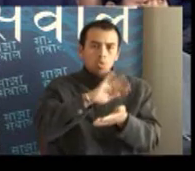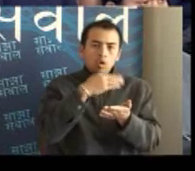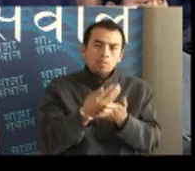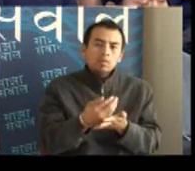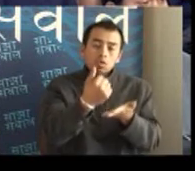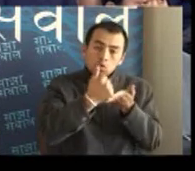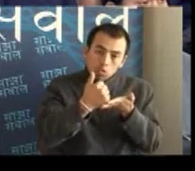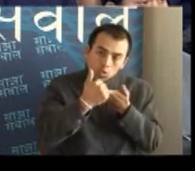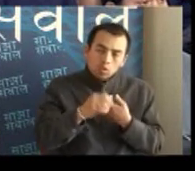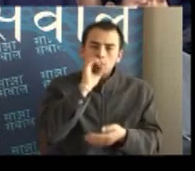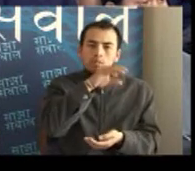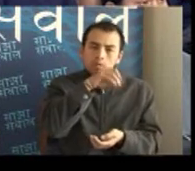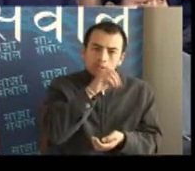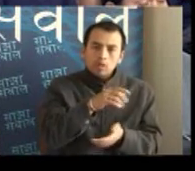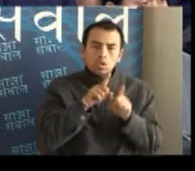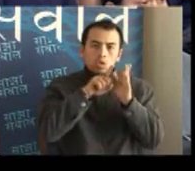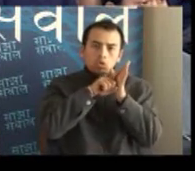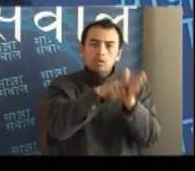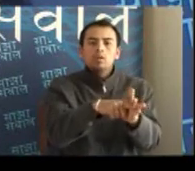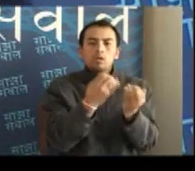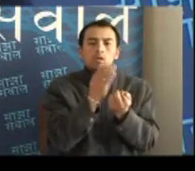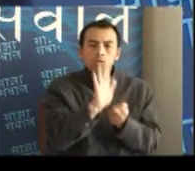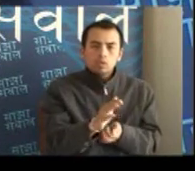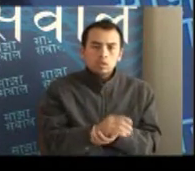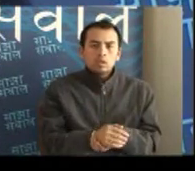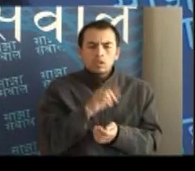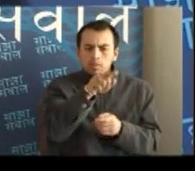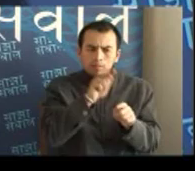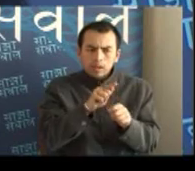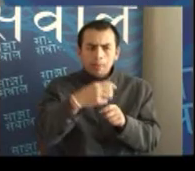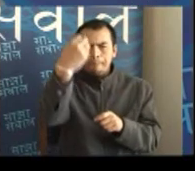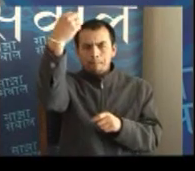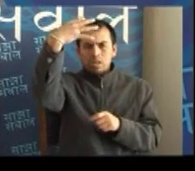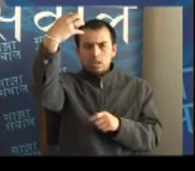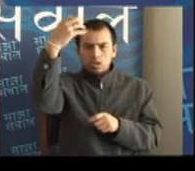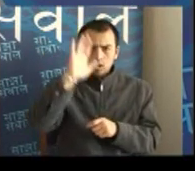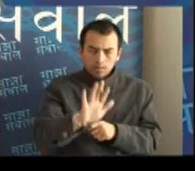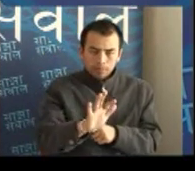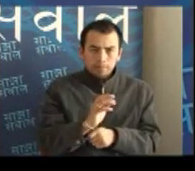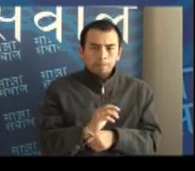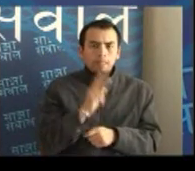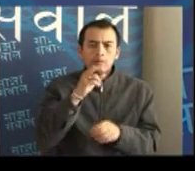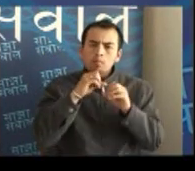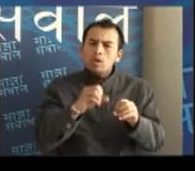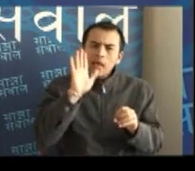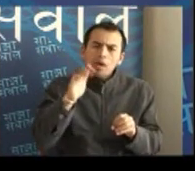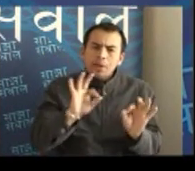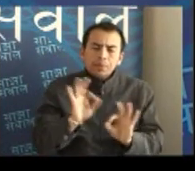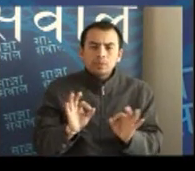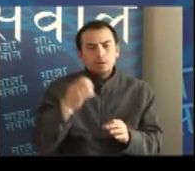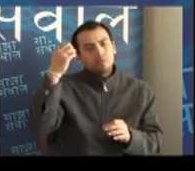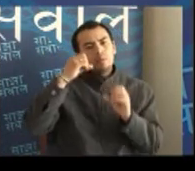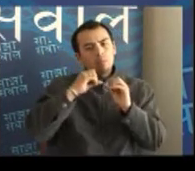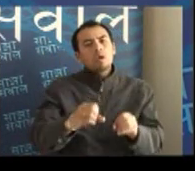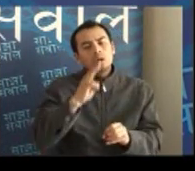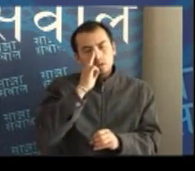सहयोग जुटाउन भनेर मैले कोषलाई निवेदन पनि गरेको छु। तपाईँले बनाउनु भएको त्यो लाइट जुन छ त्यो प्रयोगमा आएको छ कि छैन?